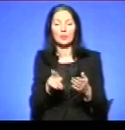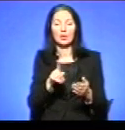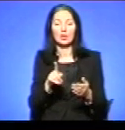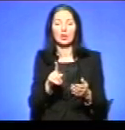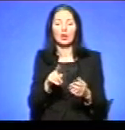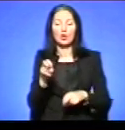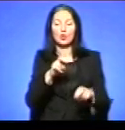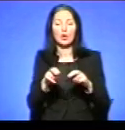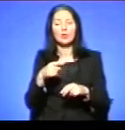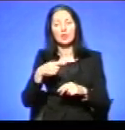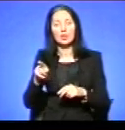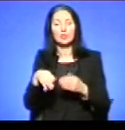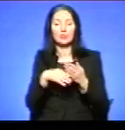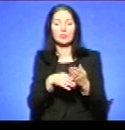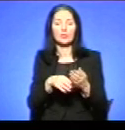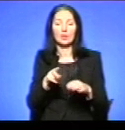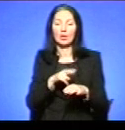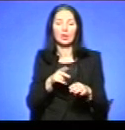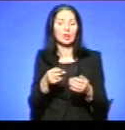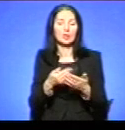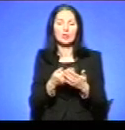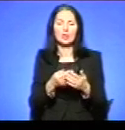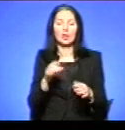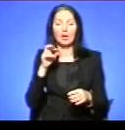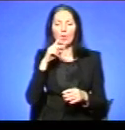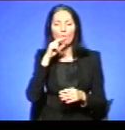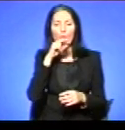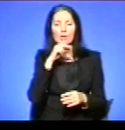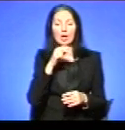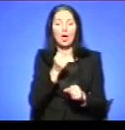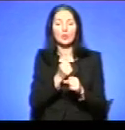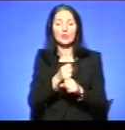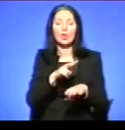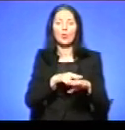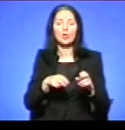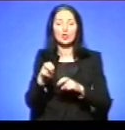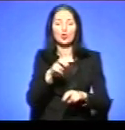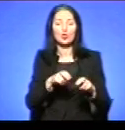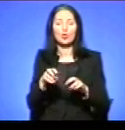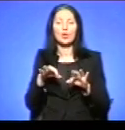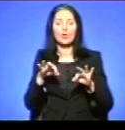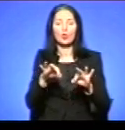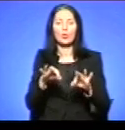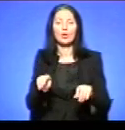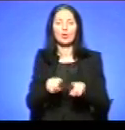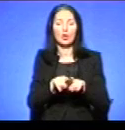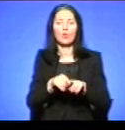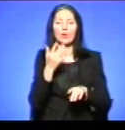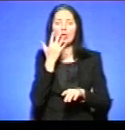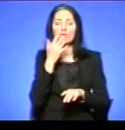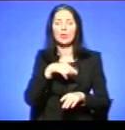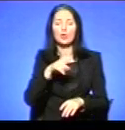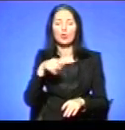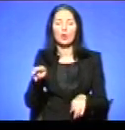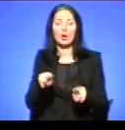способами шукаються поліції. Насправді, це хибне твердження. Працівники поліції розшукують автомобілі на іноземних номерах в такому ж